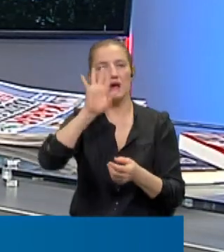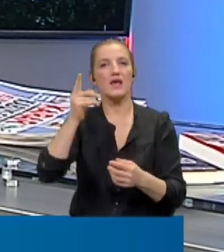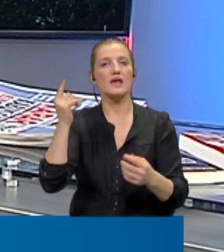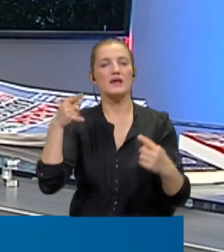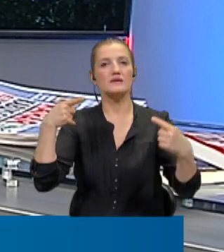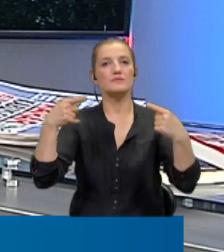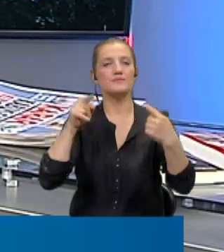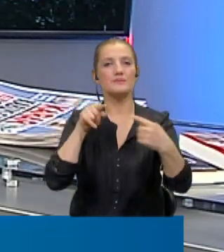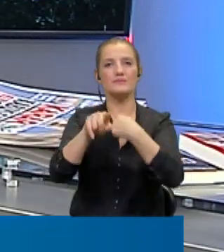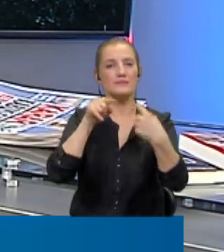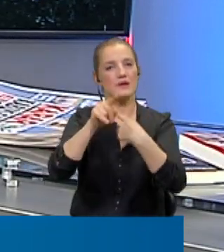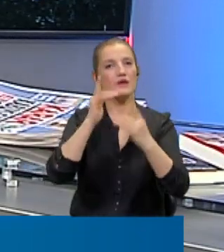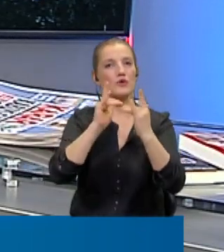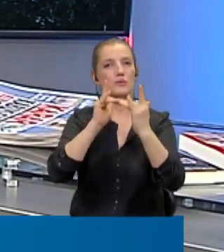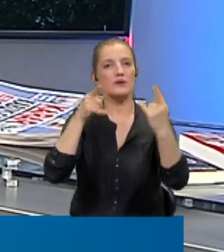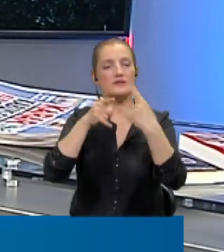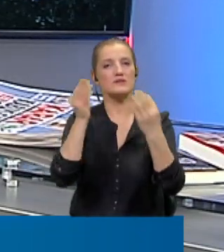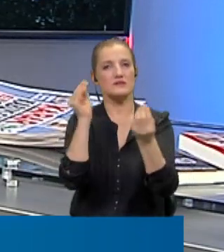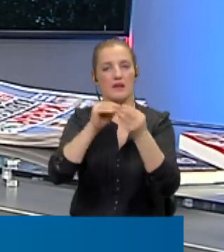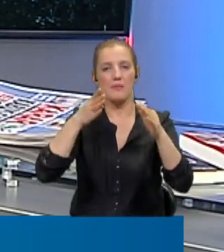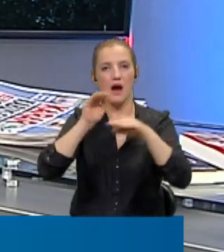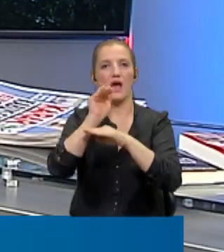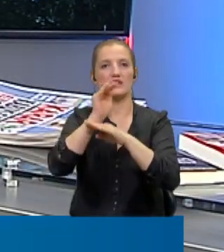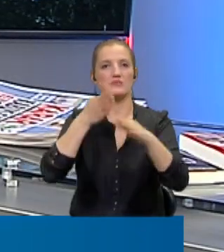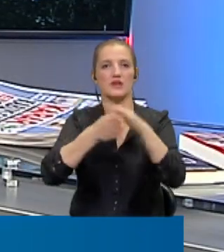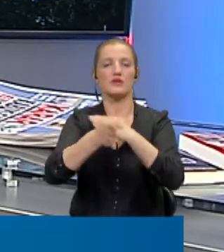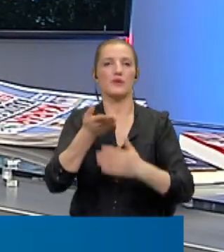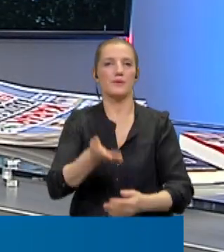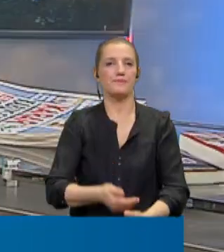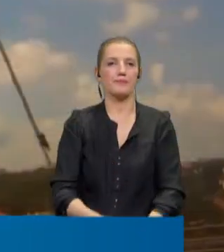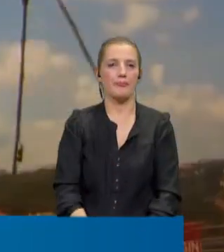gidişli gelişli artık ozanlarda hayatımıza giriyor